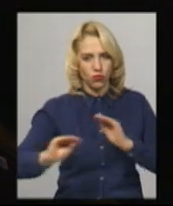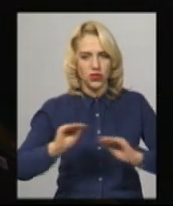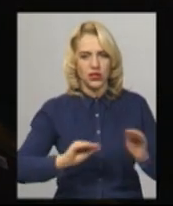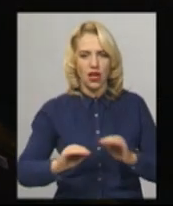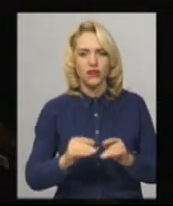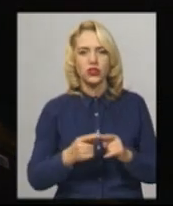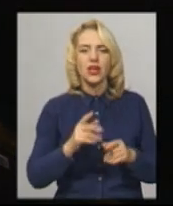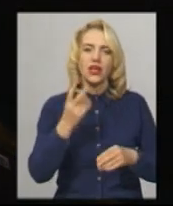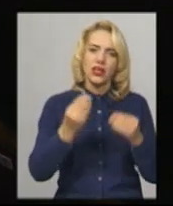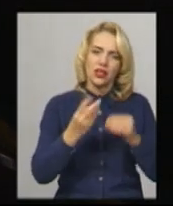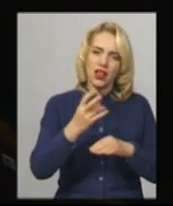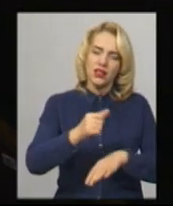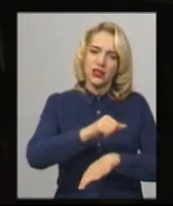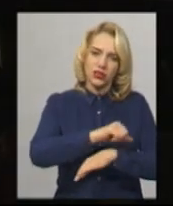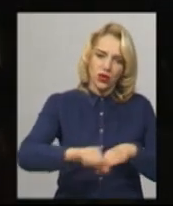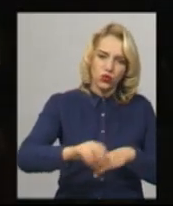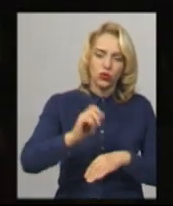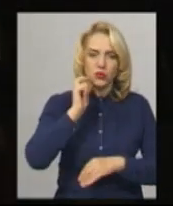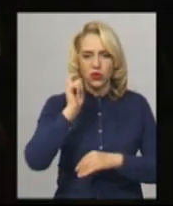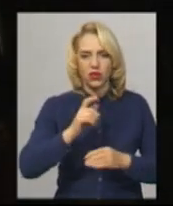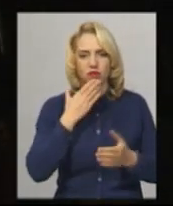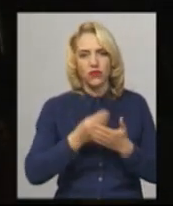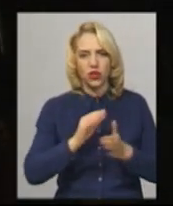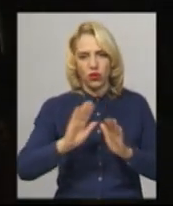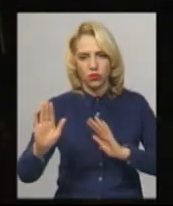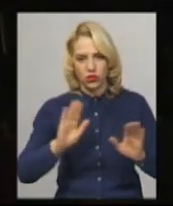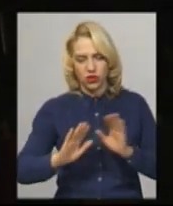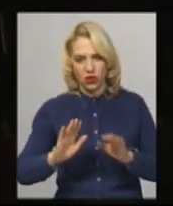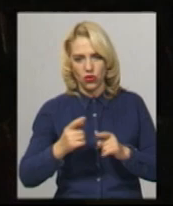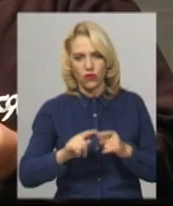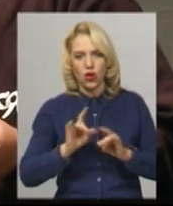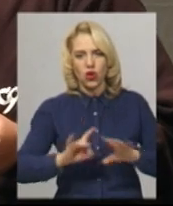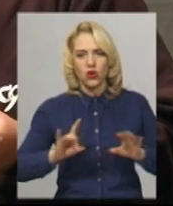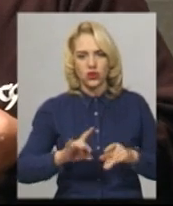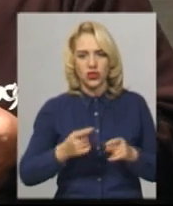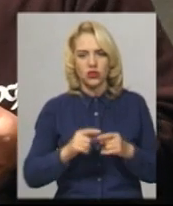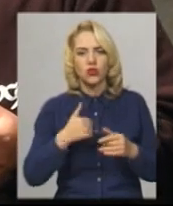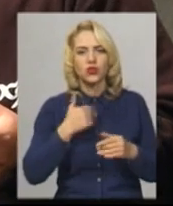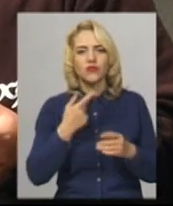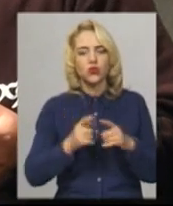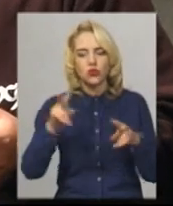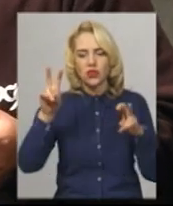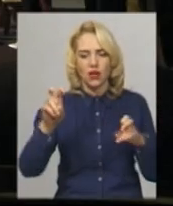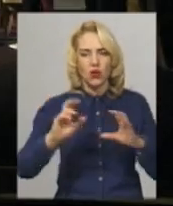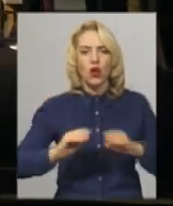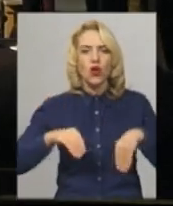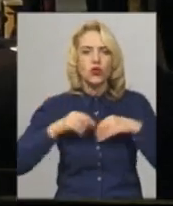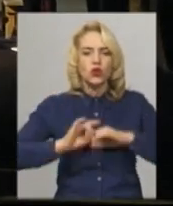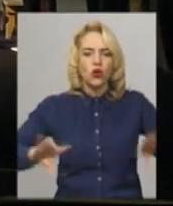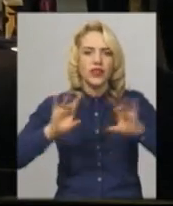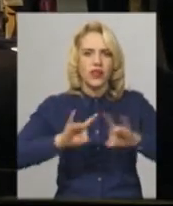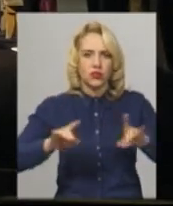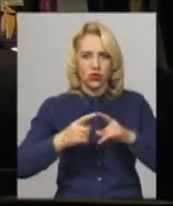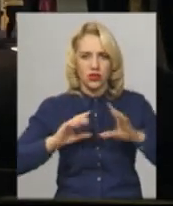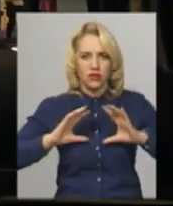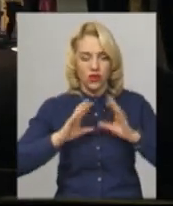Україні, так і за кордоном. Своєю постановкою, каже, народний артист України Ростислав Держипільський хотів цю тему донести світові, а тепер її привіз